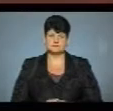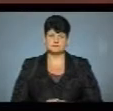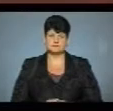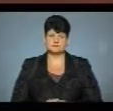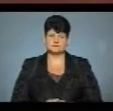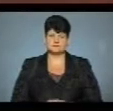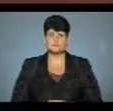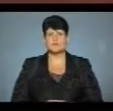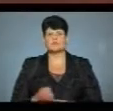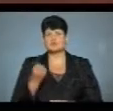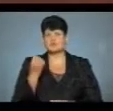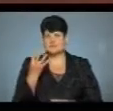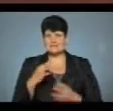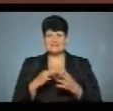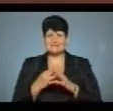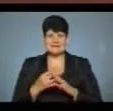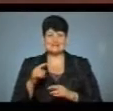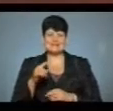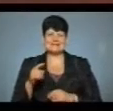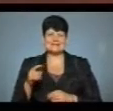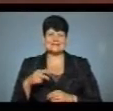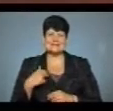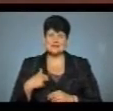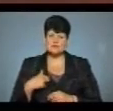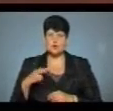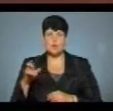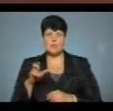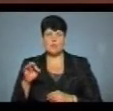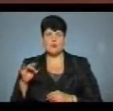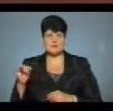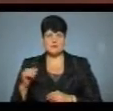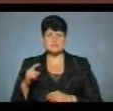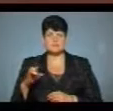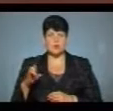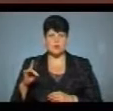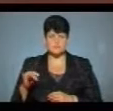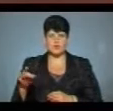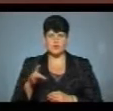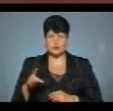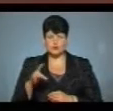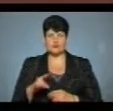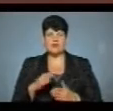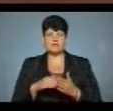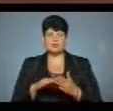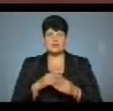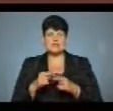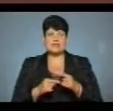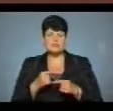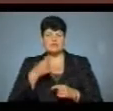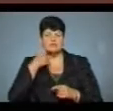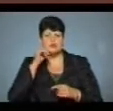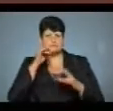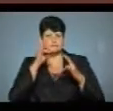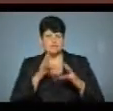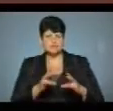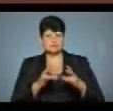В 14 селах Заліщицького, Борщівського і Зборівського районів представники техногенної комісії ліквідовують наслідки вчорашньої негоди